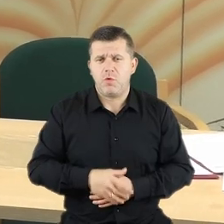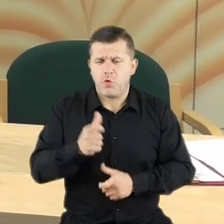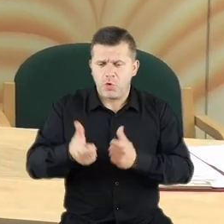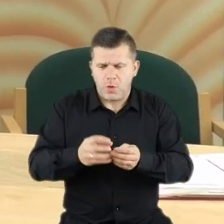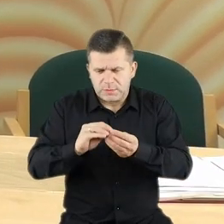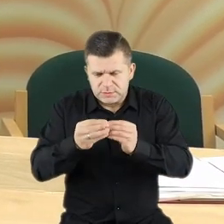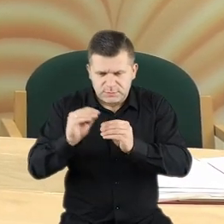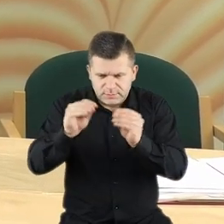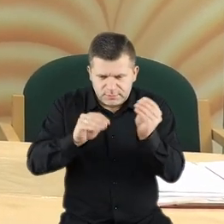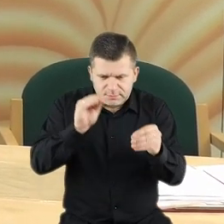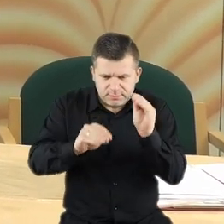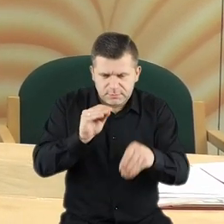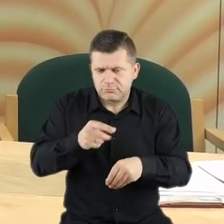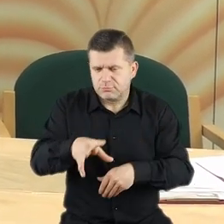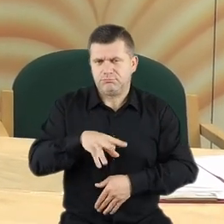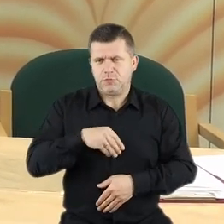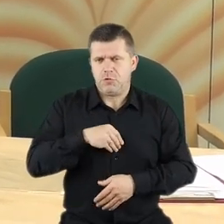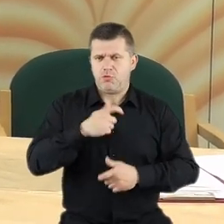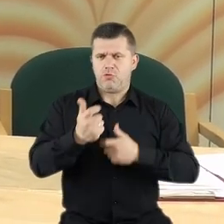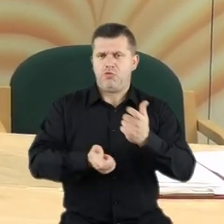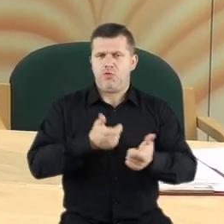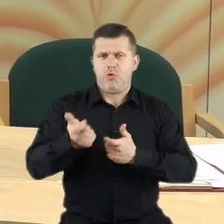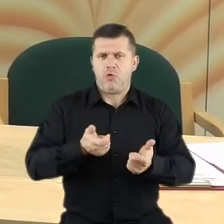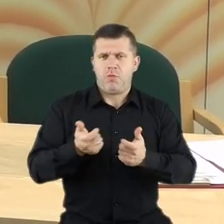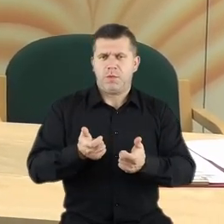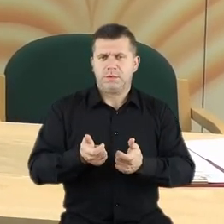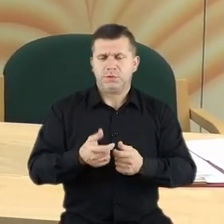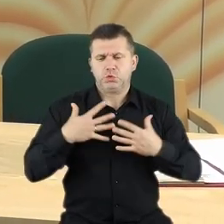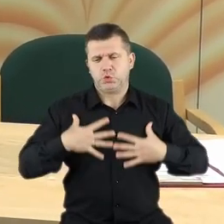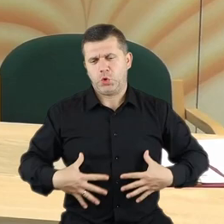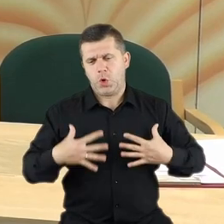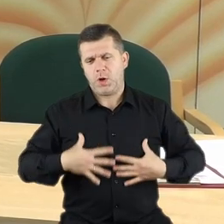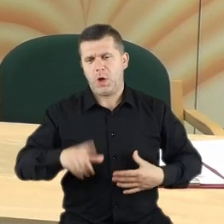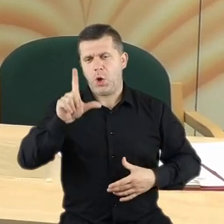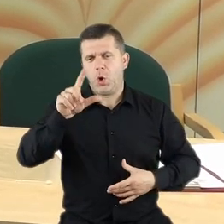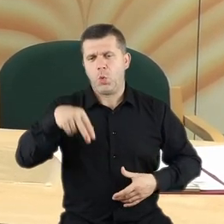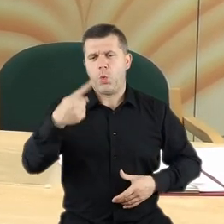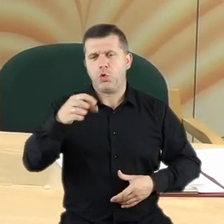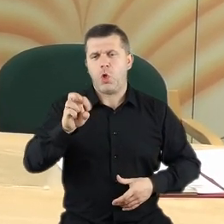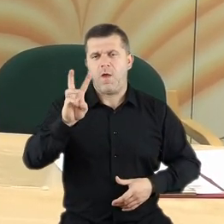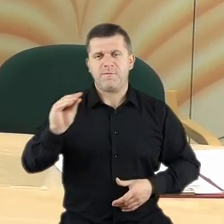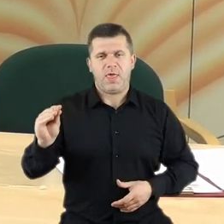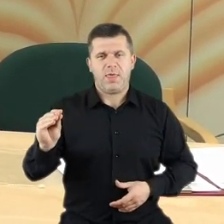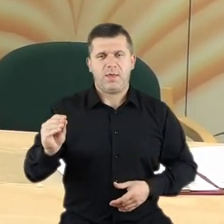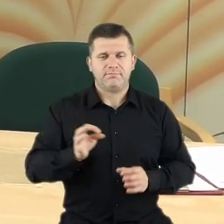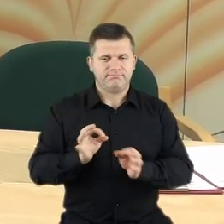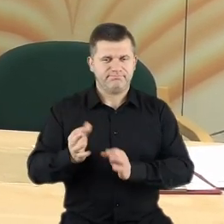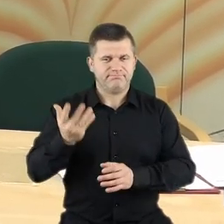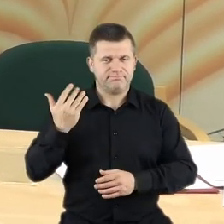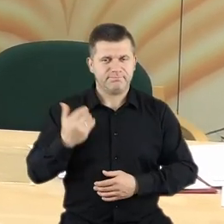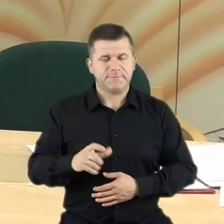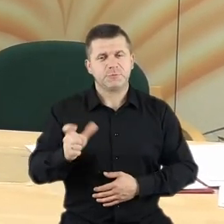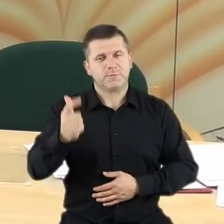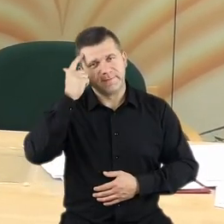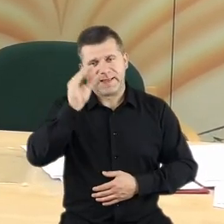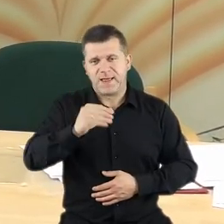uprząż No i można było robić takie stroje ludowe No nie wiem co my